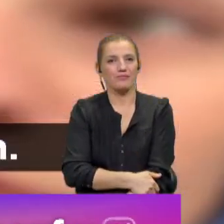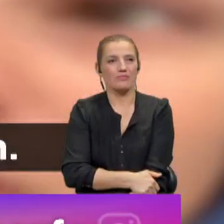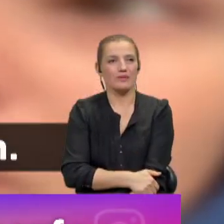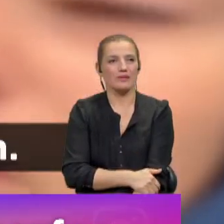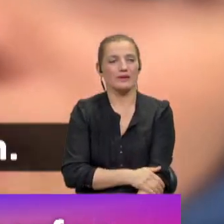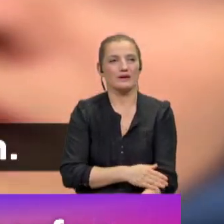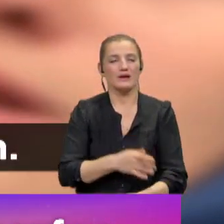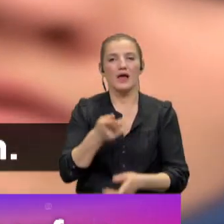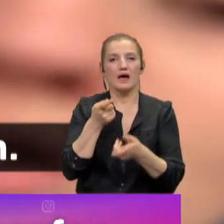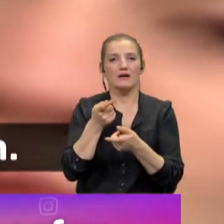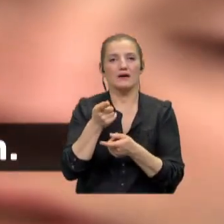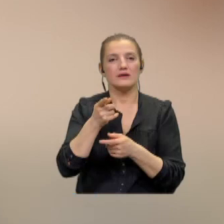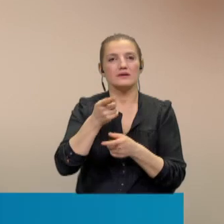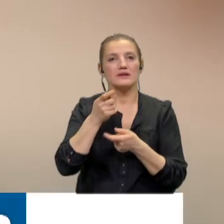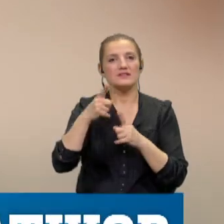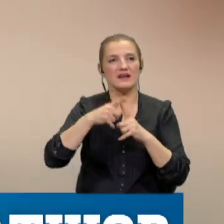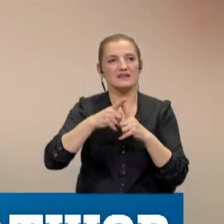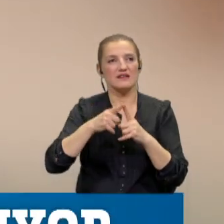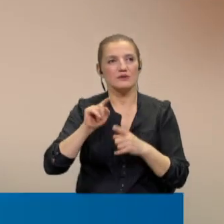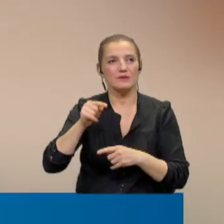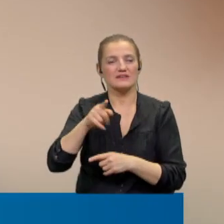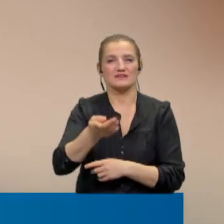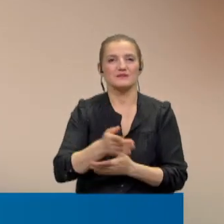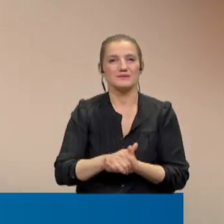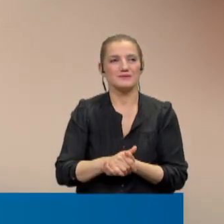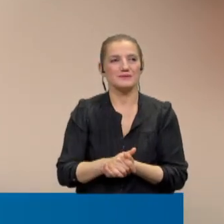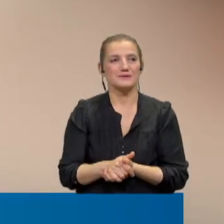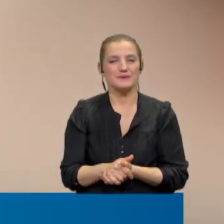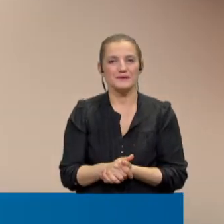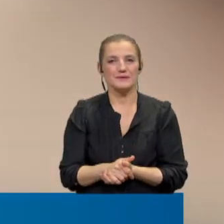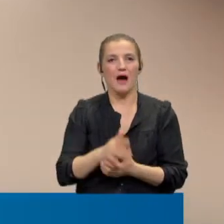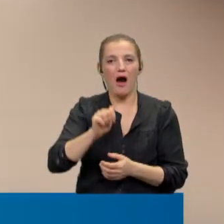hoşunuza Çınar'da tedavisini olasınız oldum